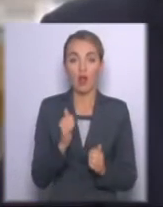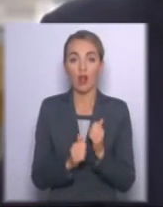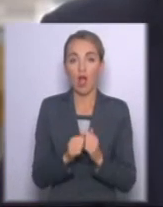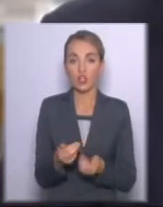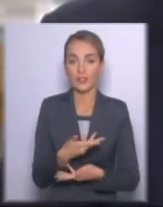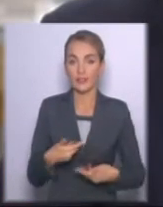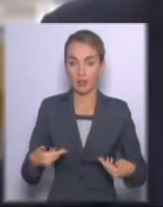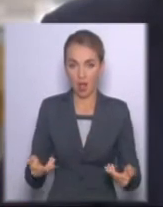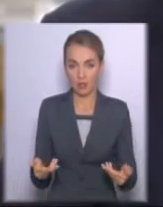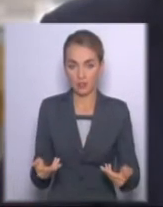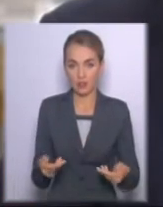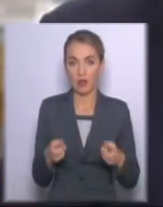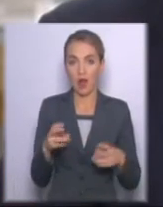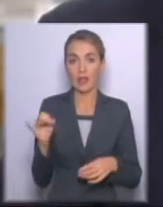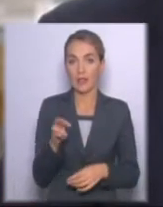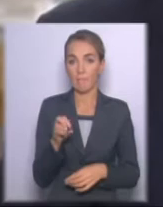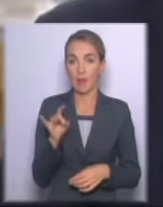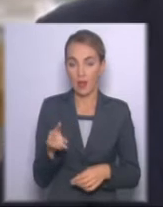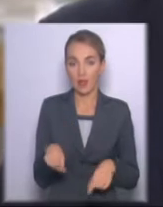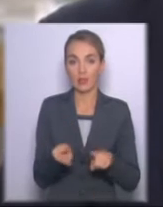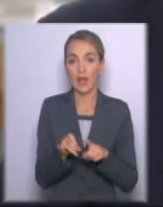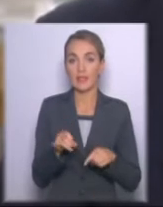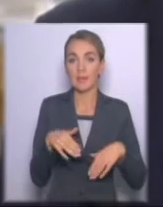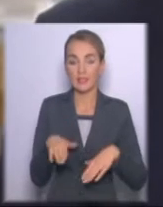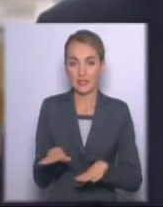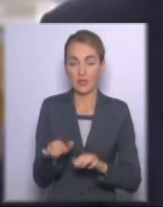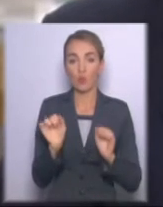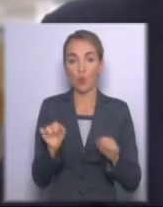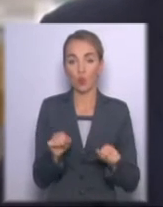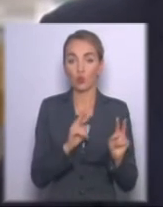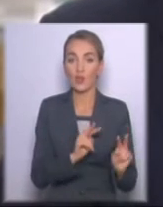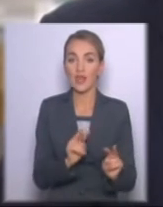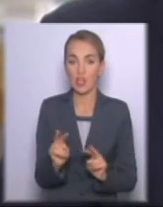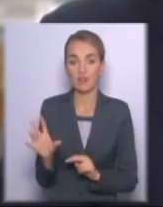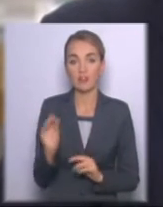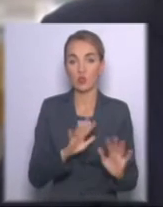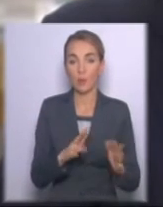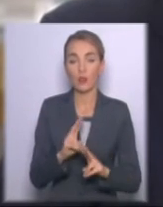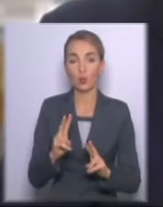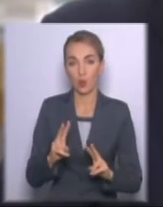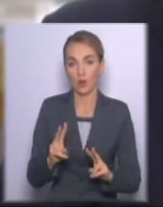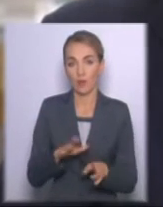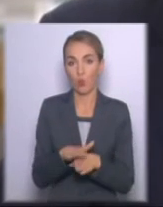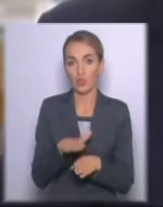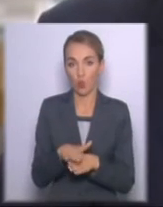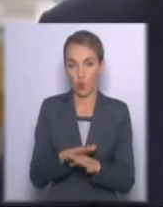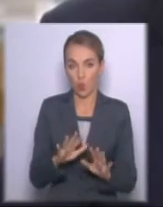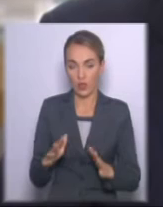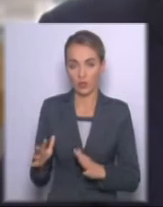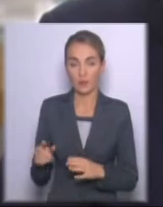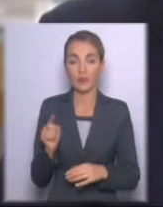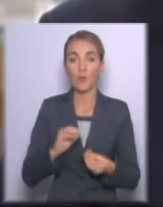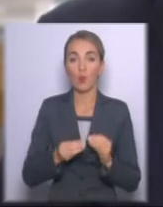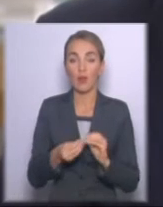нас, як і мер, так і його замістителі, можуть відслежувати всі події, які відбуваються, ті